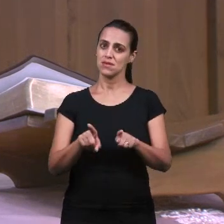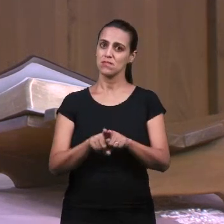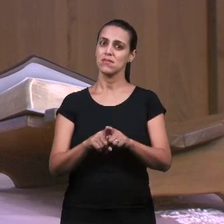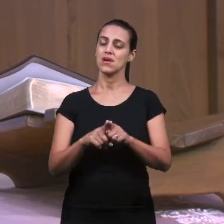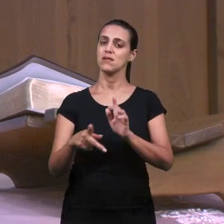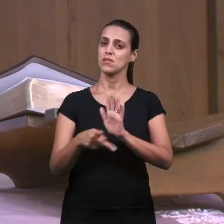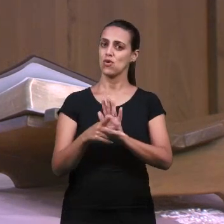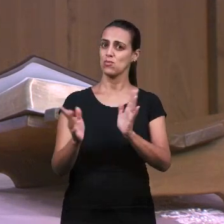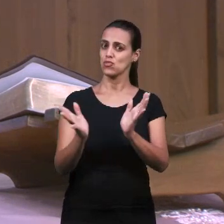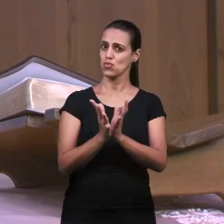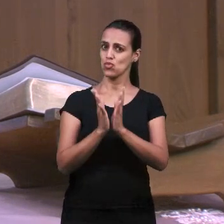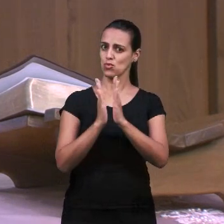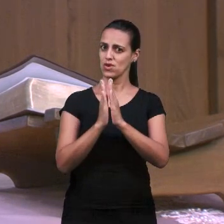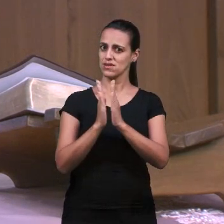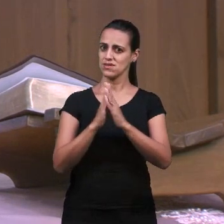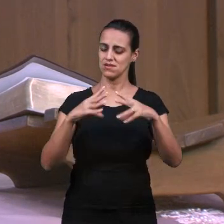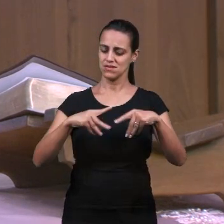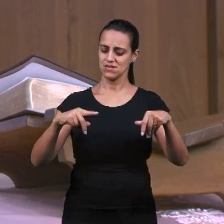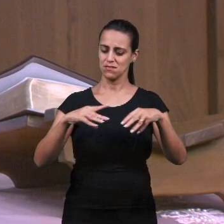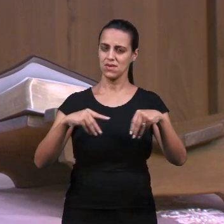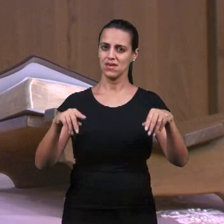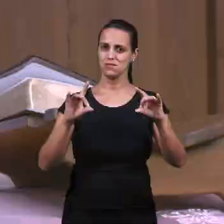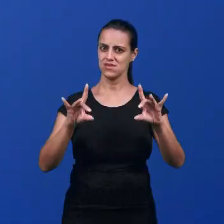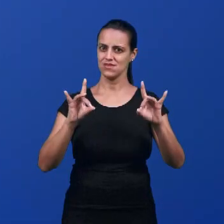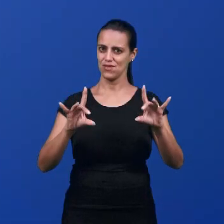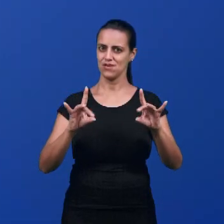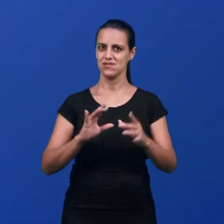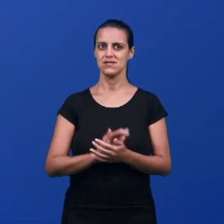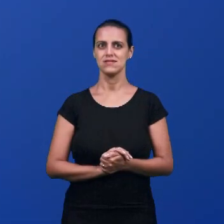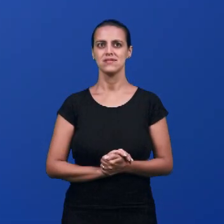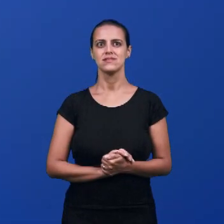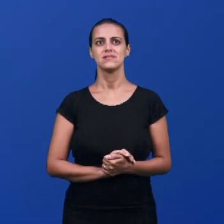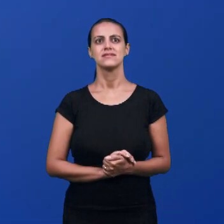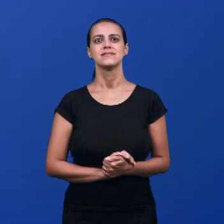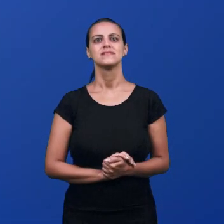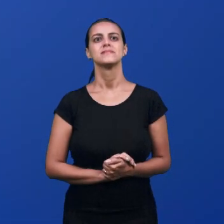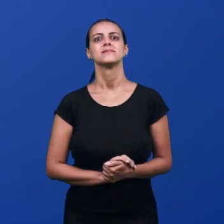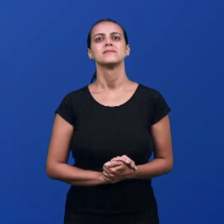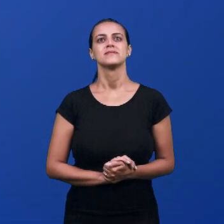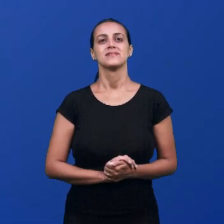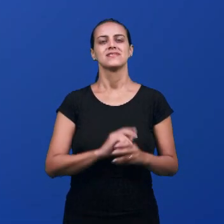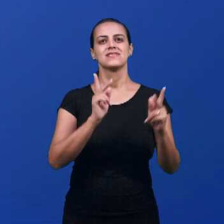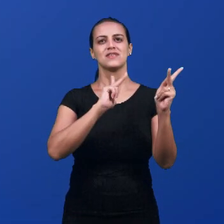groupe de prière Semences Précieuses. Allons entendre.